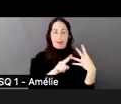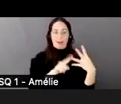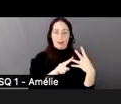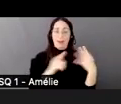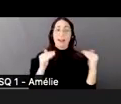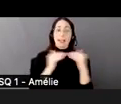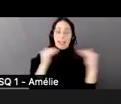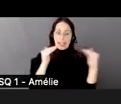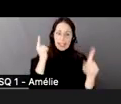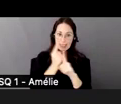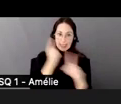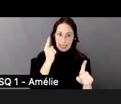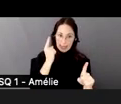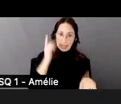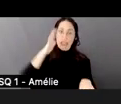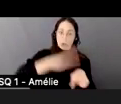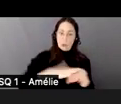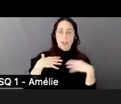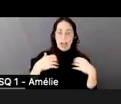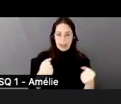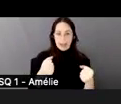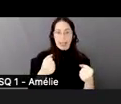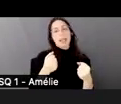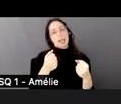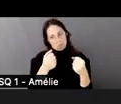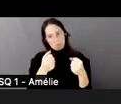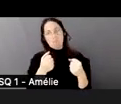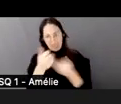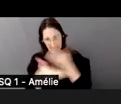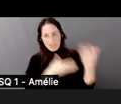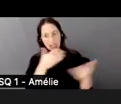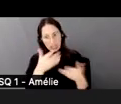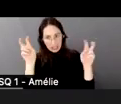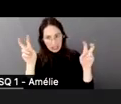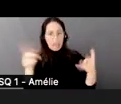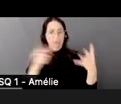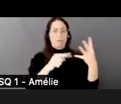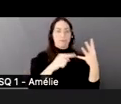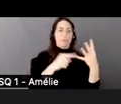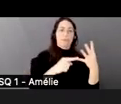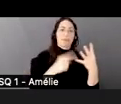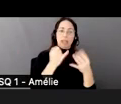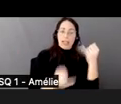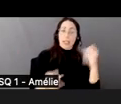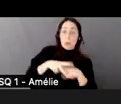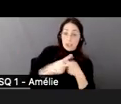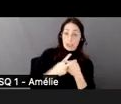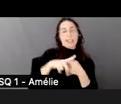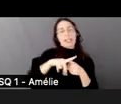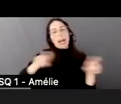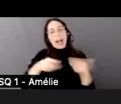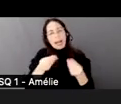section sur l'équité en matière de santé au niveau des services et aussi une section sur les outils et